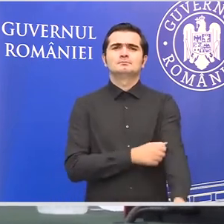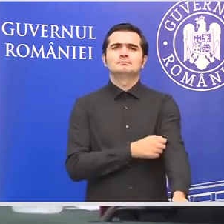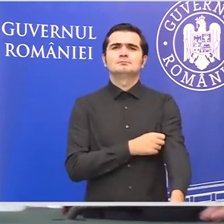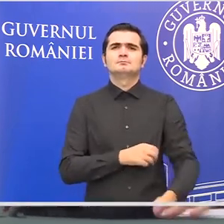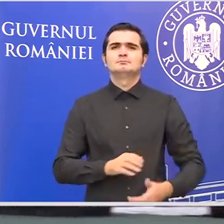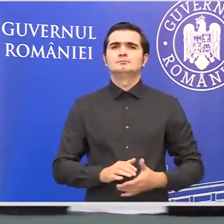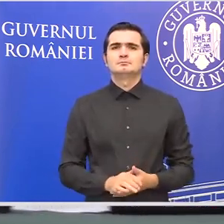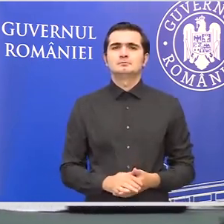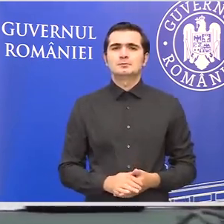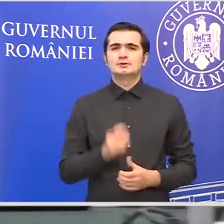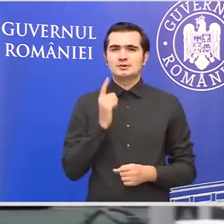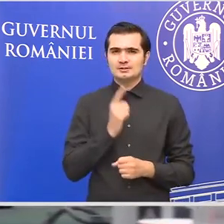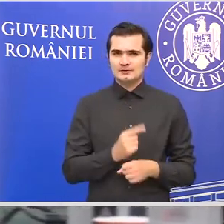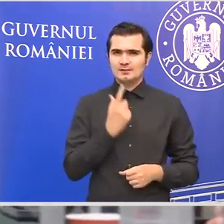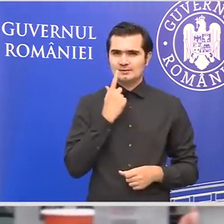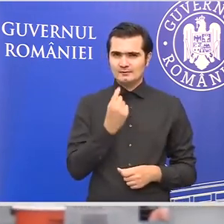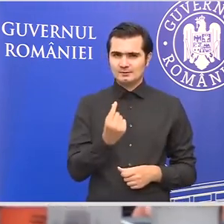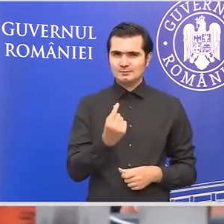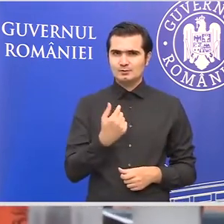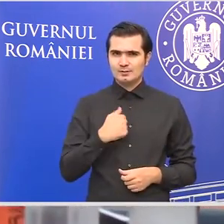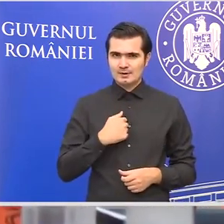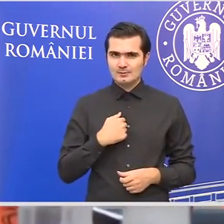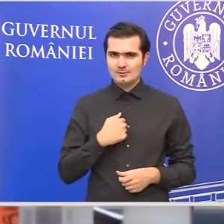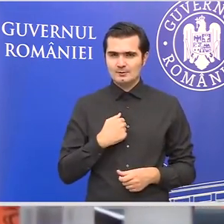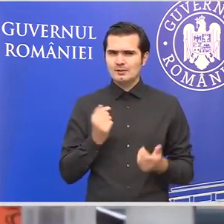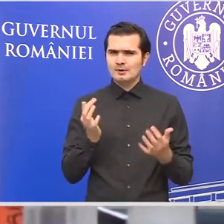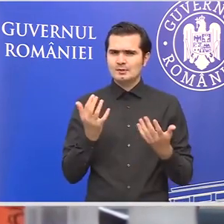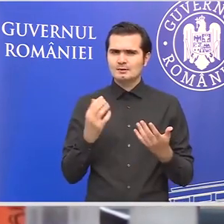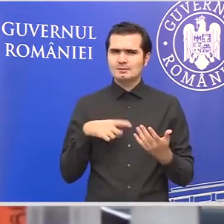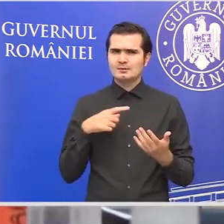Și trebuie să vă răspund cât de relevant este.